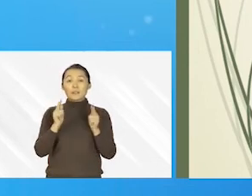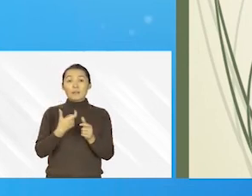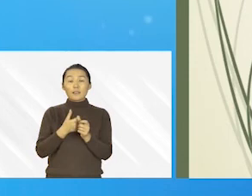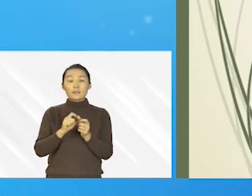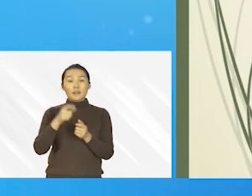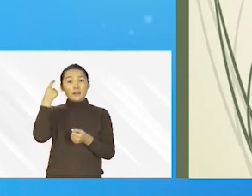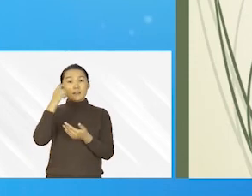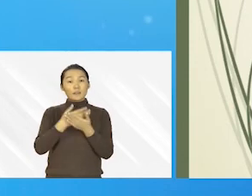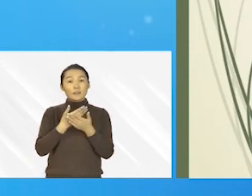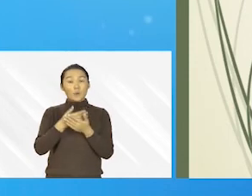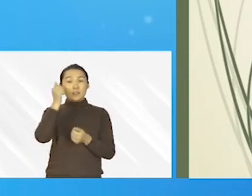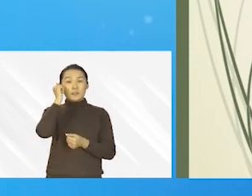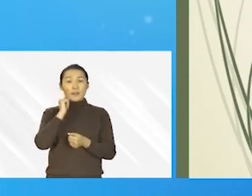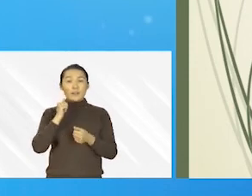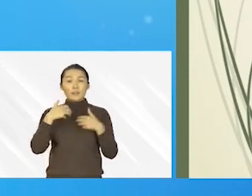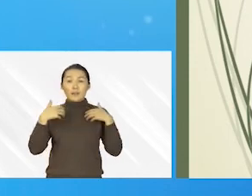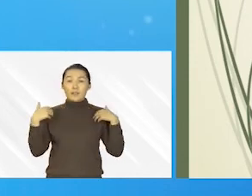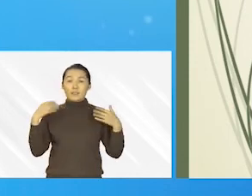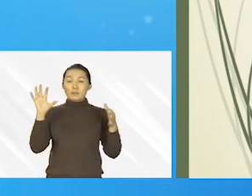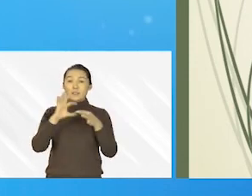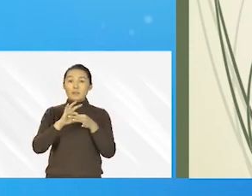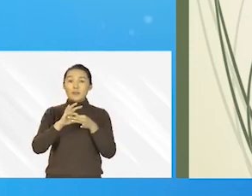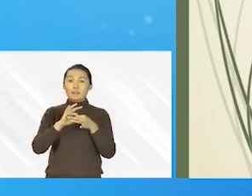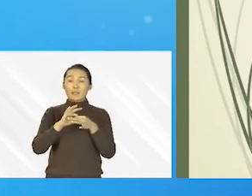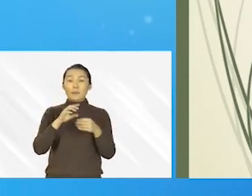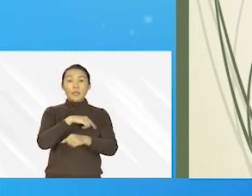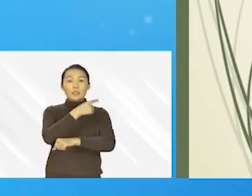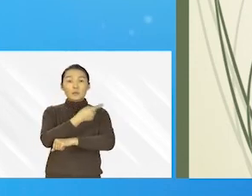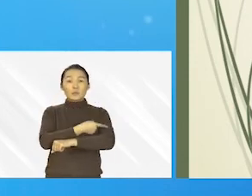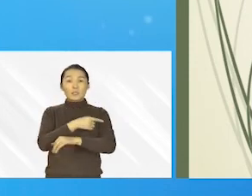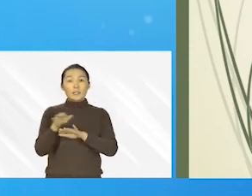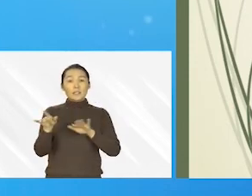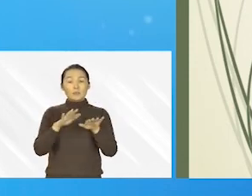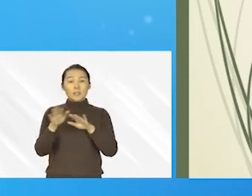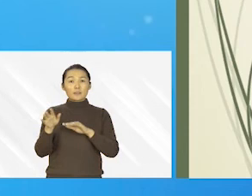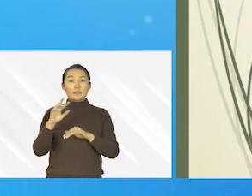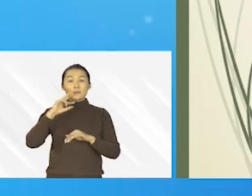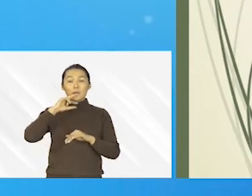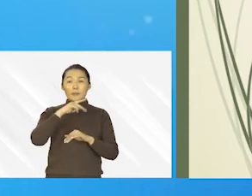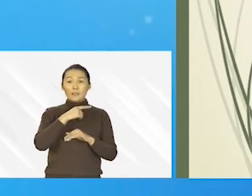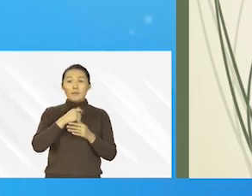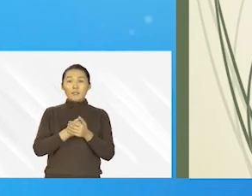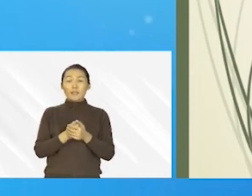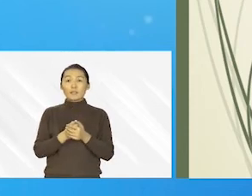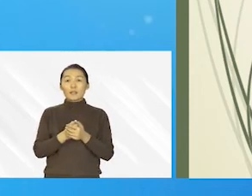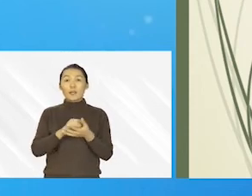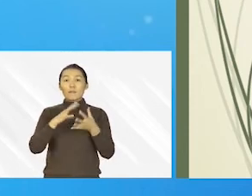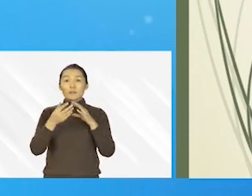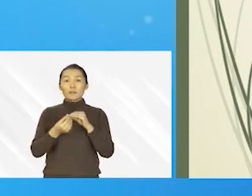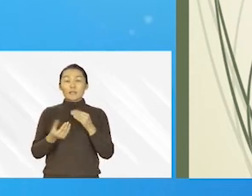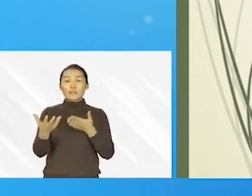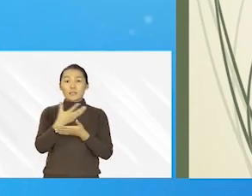теории, старение организма связано с усилением процессов интоксикации, самоотравления в результате